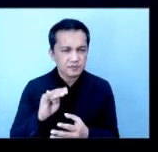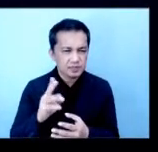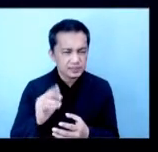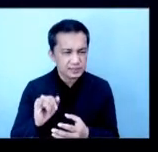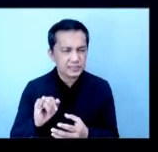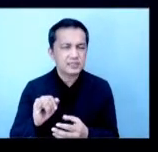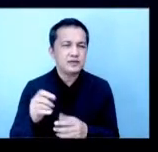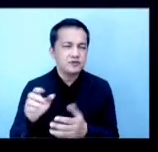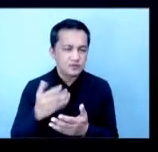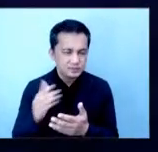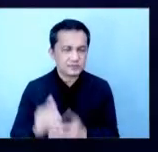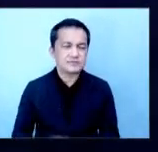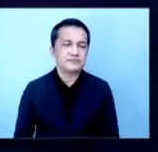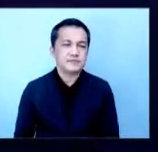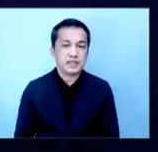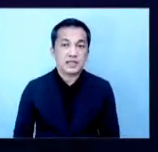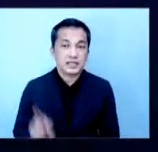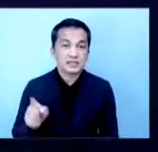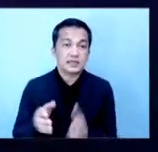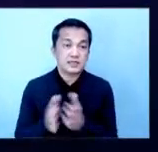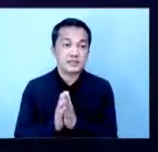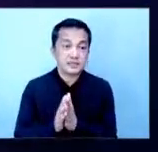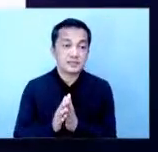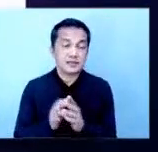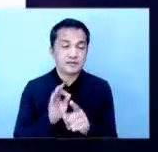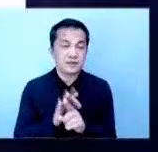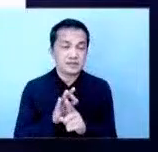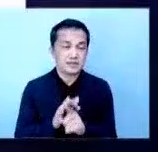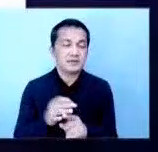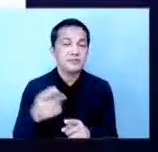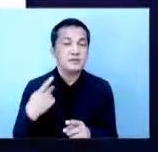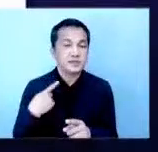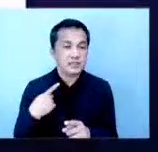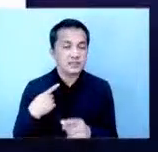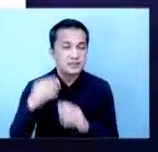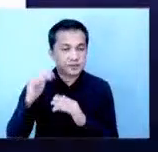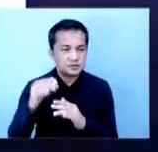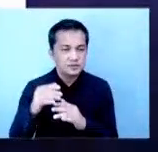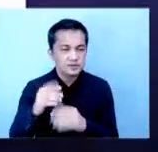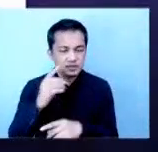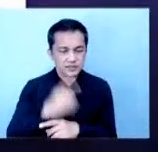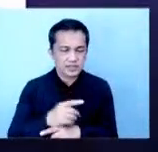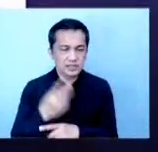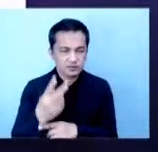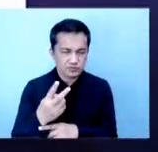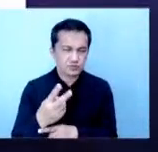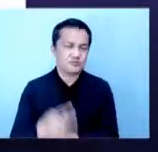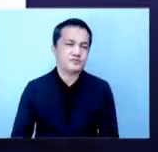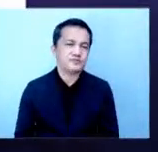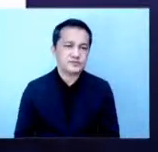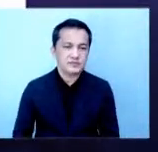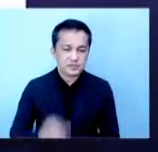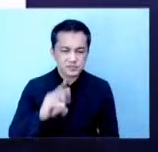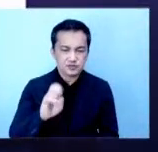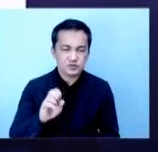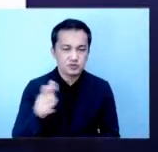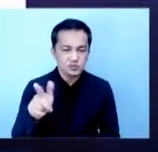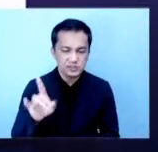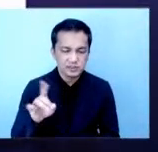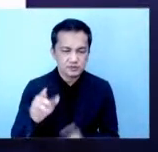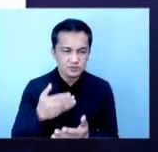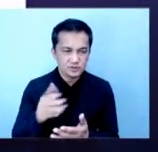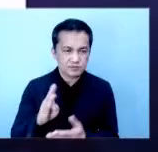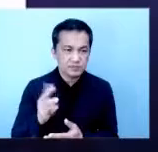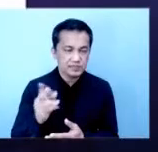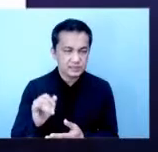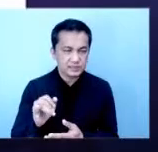concert. Pero hiling ng kanilang Bloom fans, magkaroon naman daw sana ng day 2 ang concert. Sa June 28 na ang concert ng Beanie